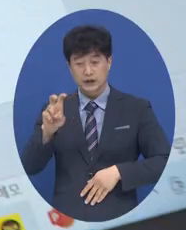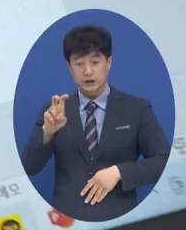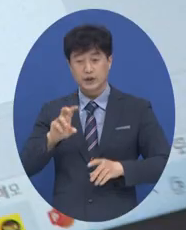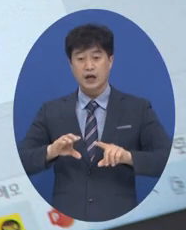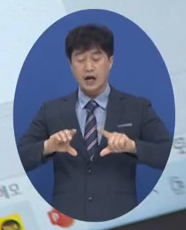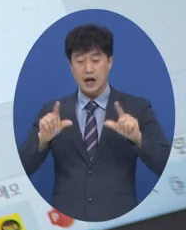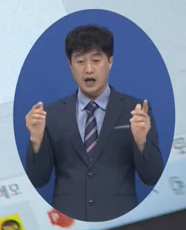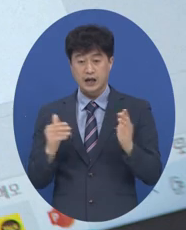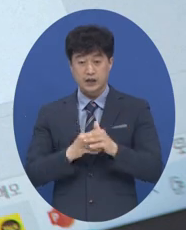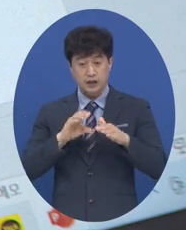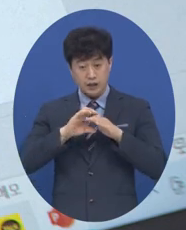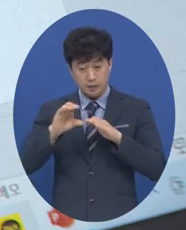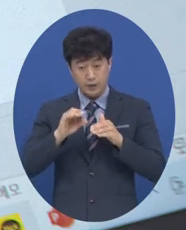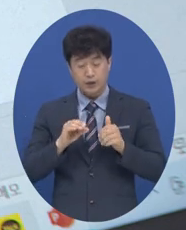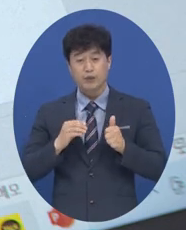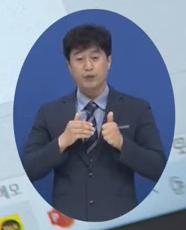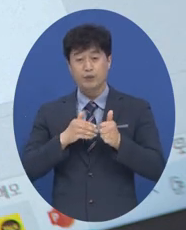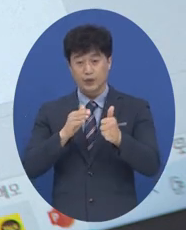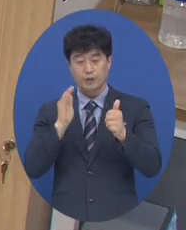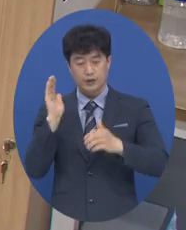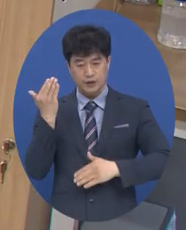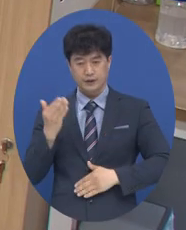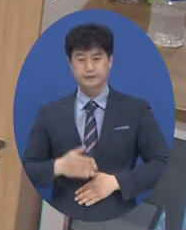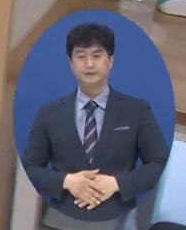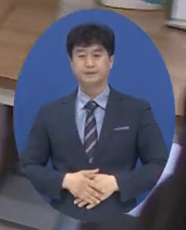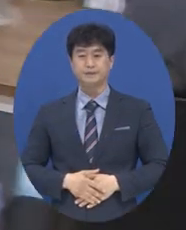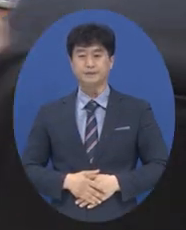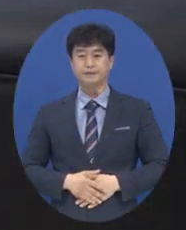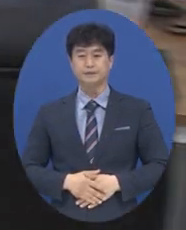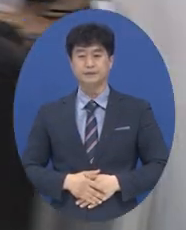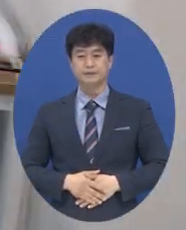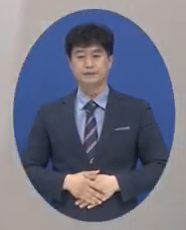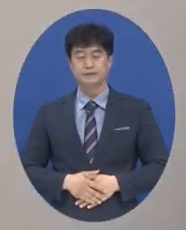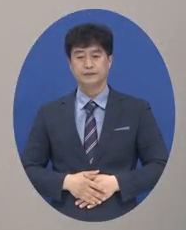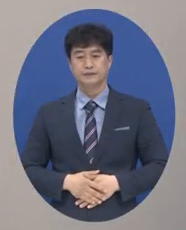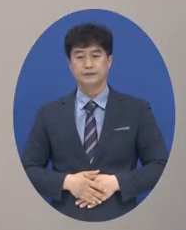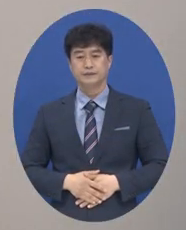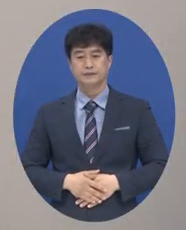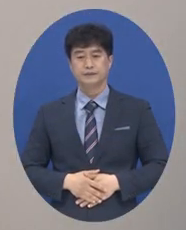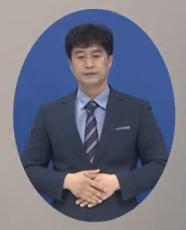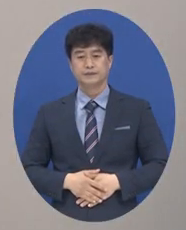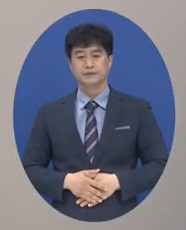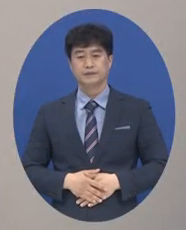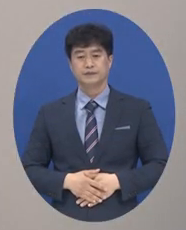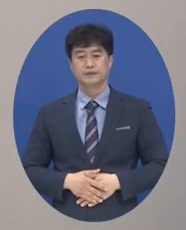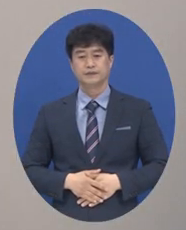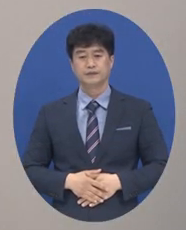20일까지 전자우편으로 제출하면 됩니다. 경기지TV 구영슬입니다.